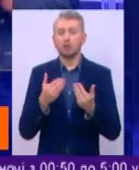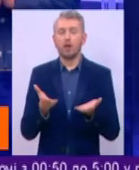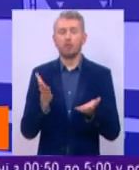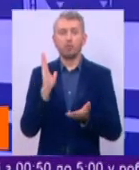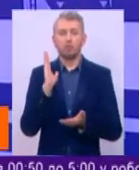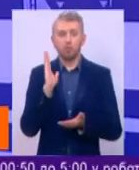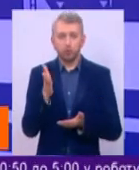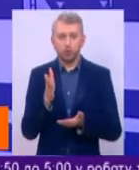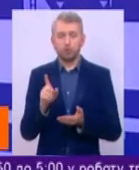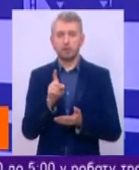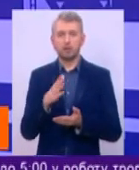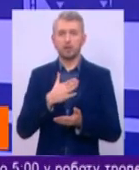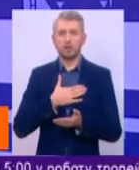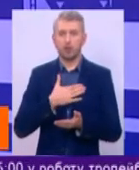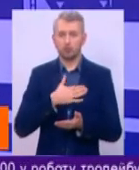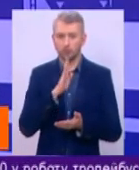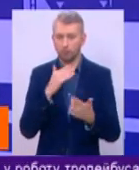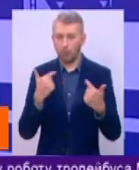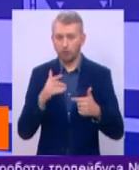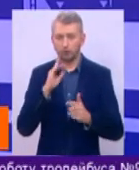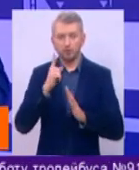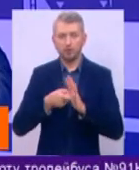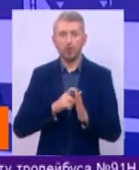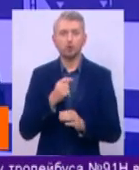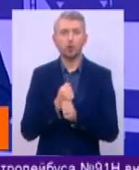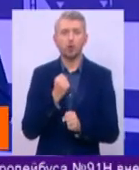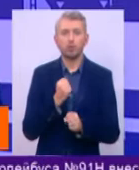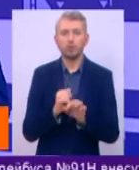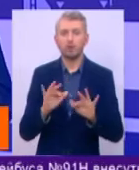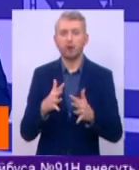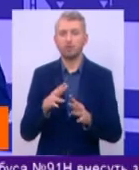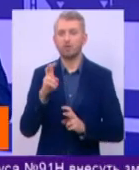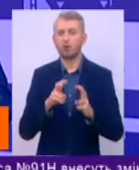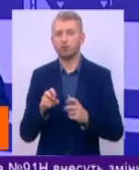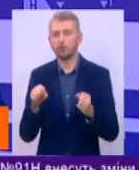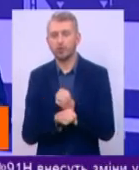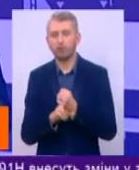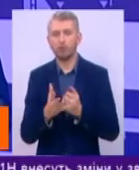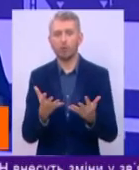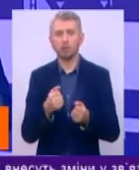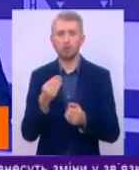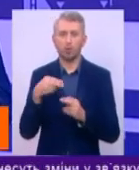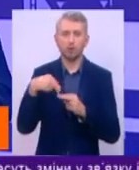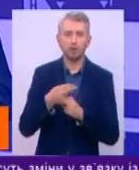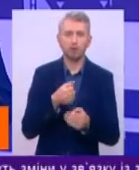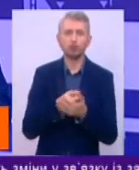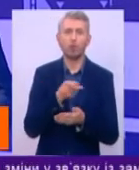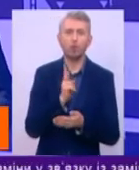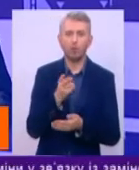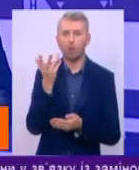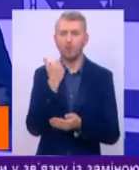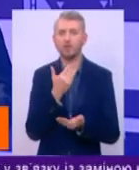будемо і з нашою гостею будемо дізнаватися, що робити в разі виробничої травми, як отримати компенсацію, до кого і